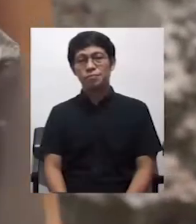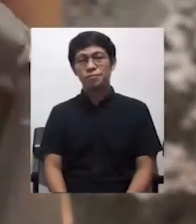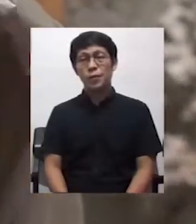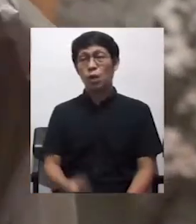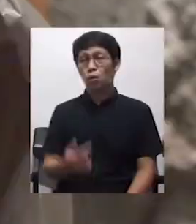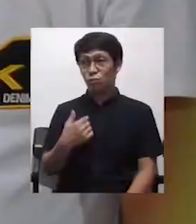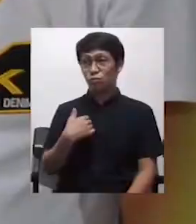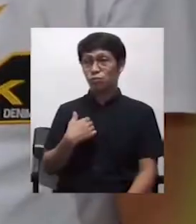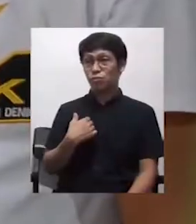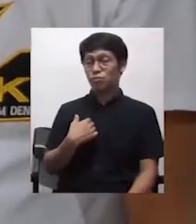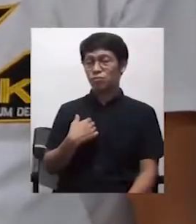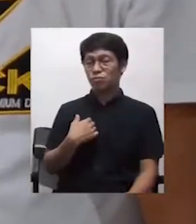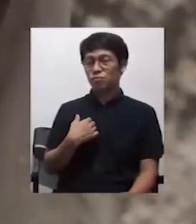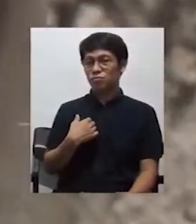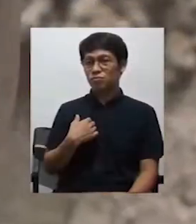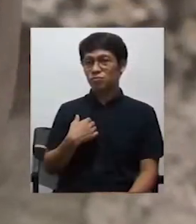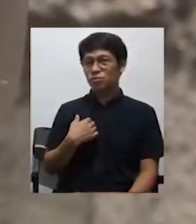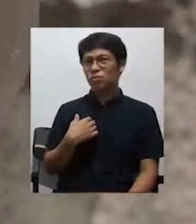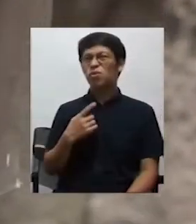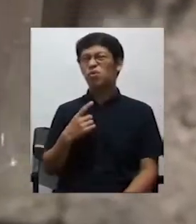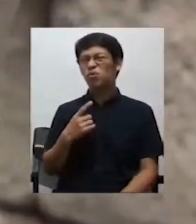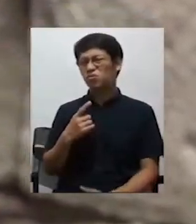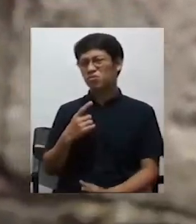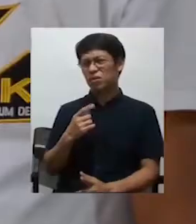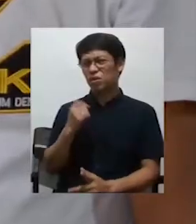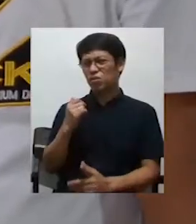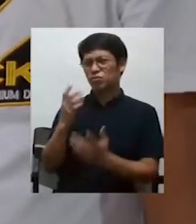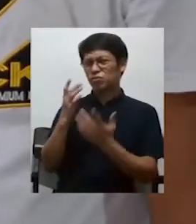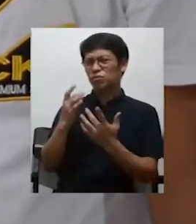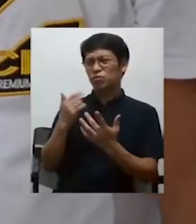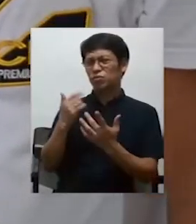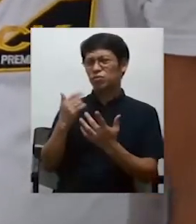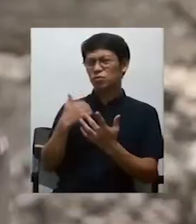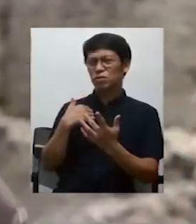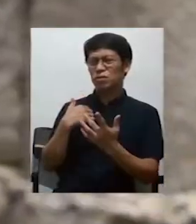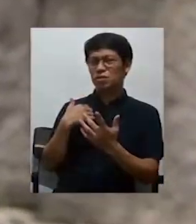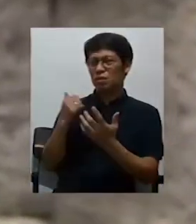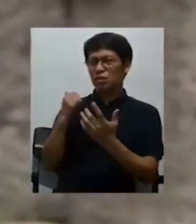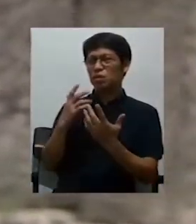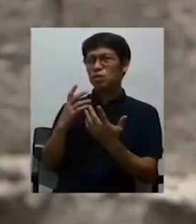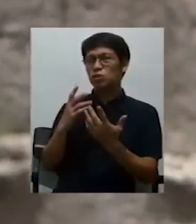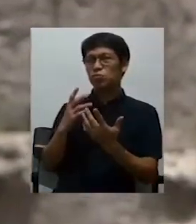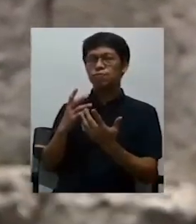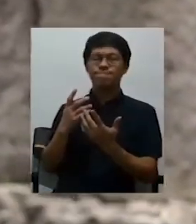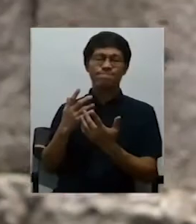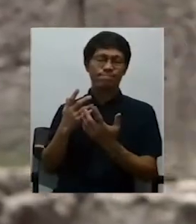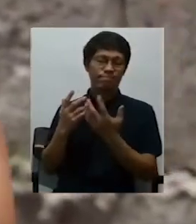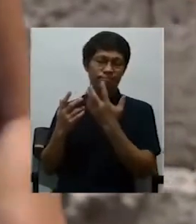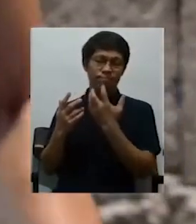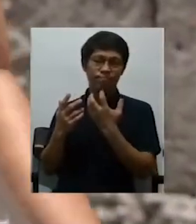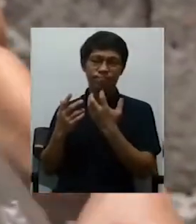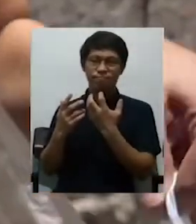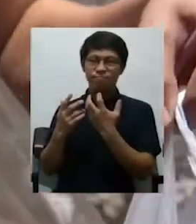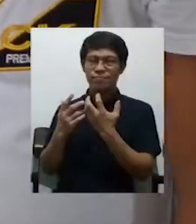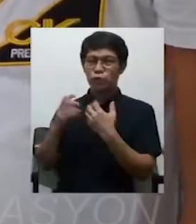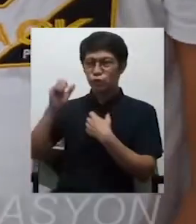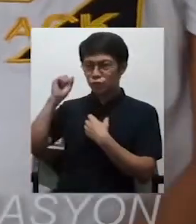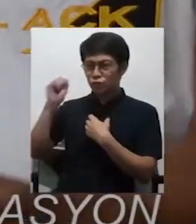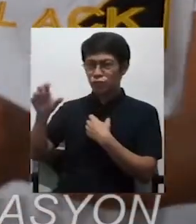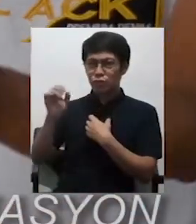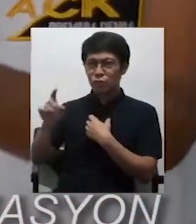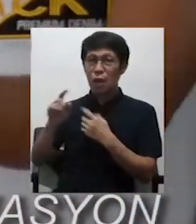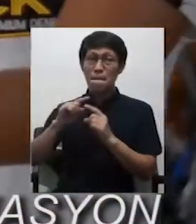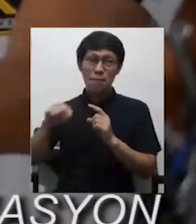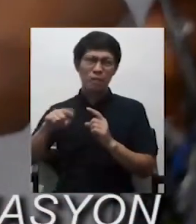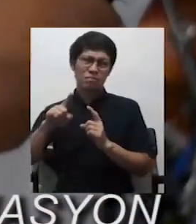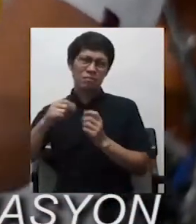mahal ko, may ipapaabot lang po kami sa inyong konting tulong galing po sa isang di na po nagpakilalang donor. So, eto po, ma'am,